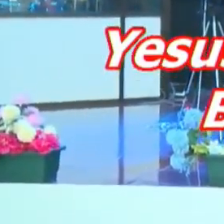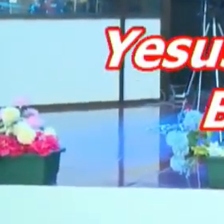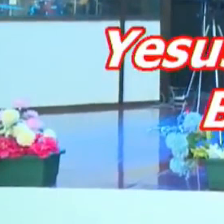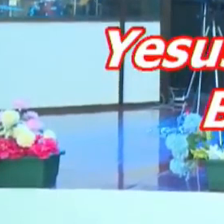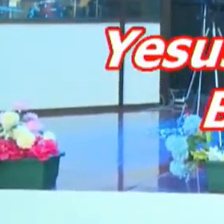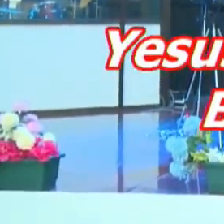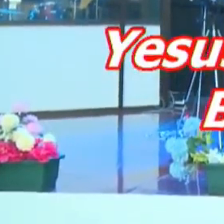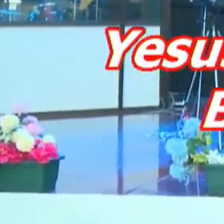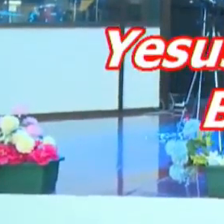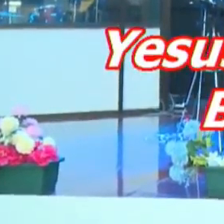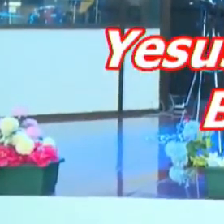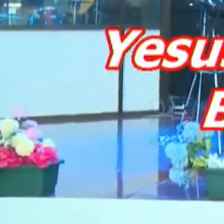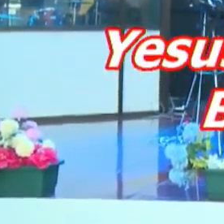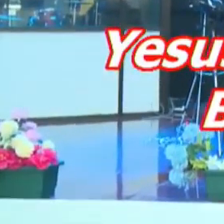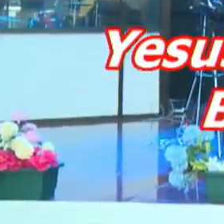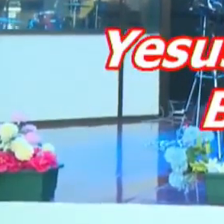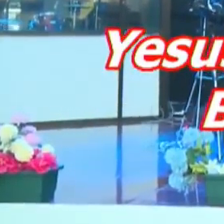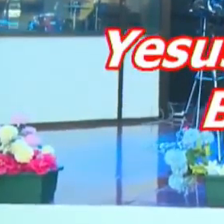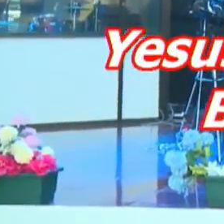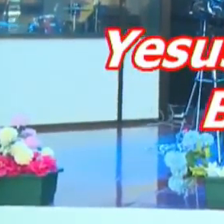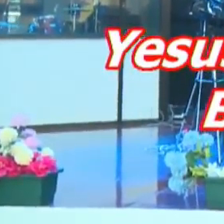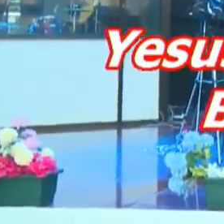wacih watch